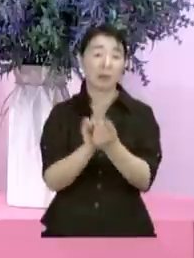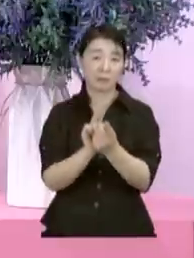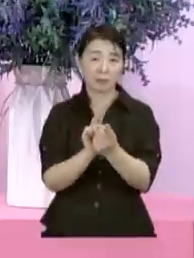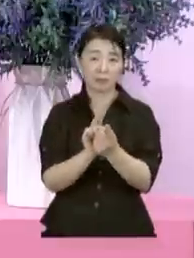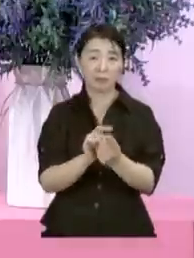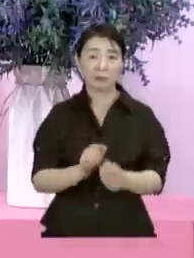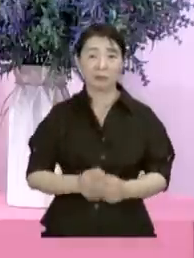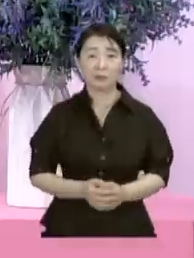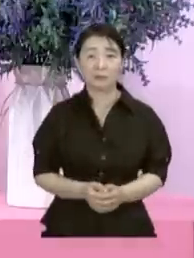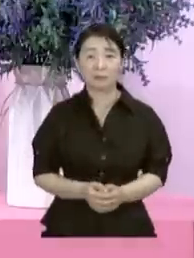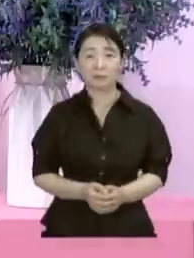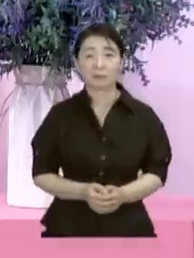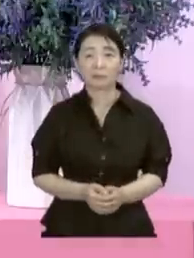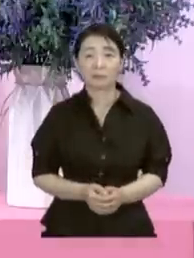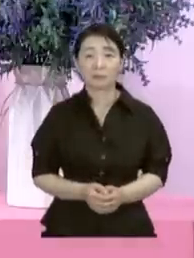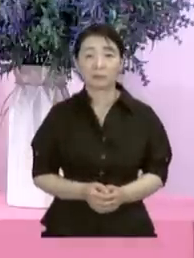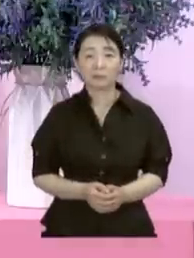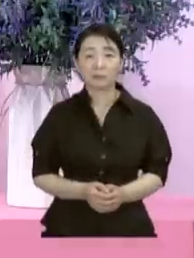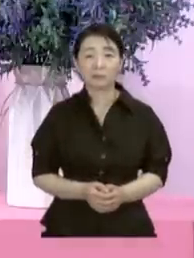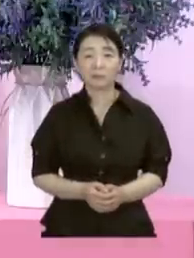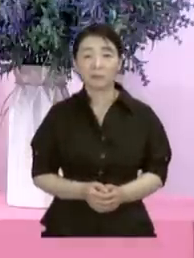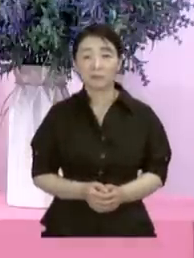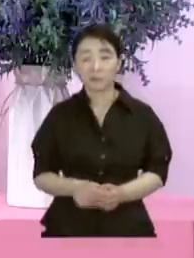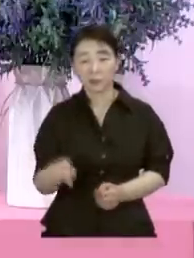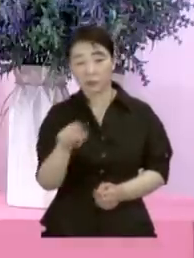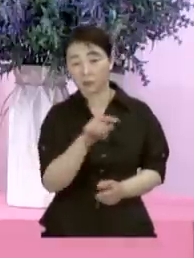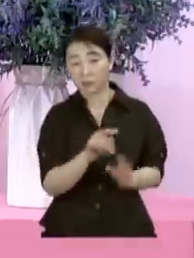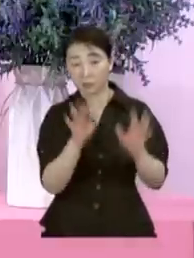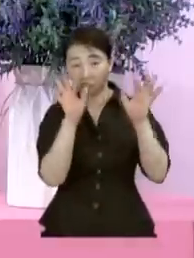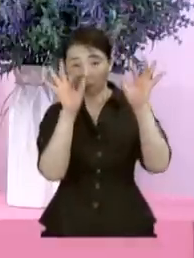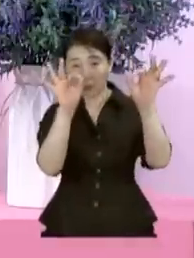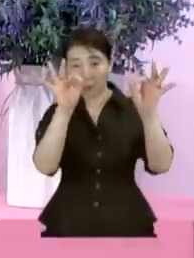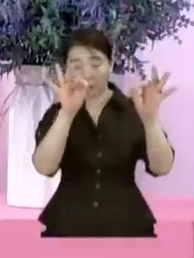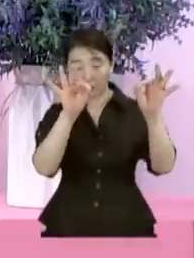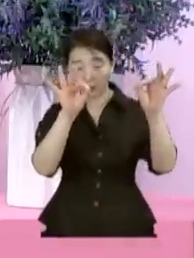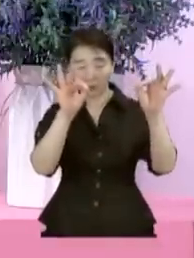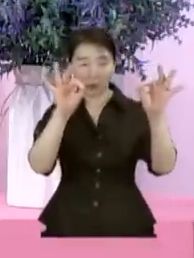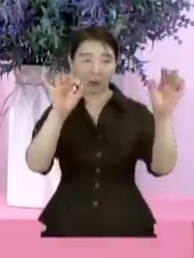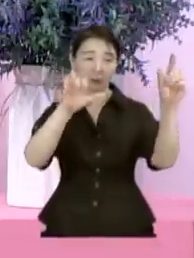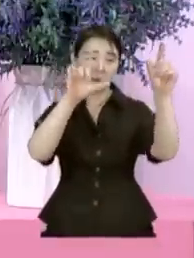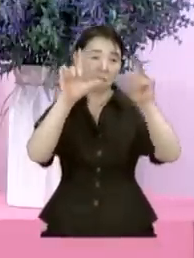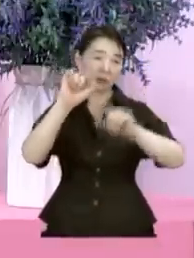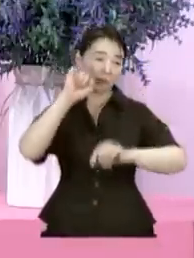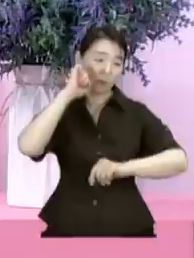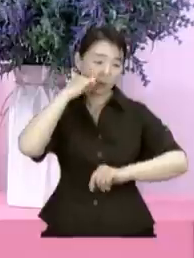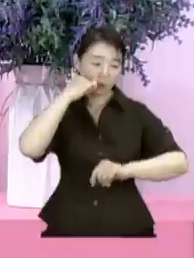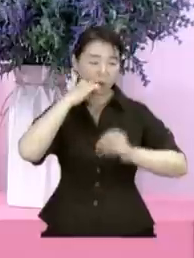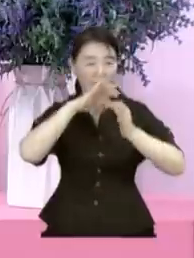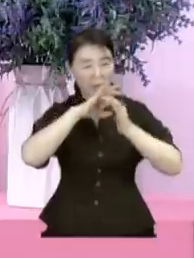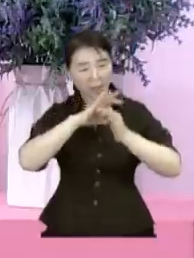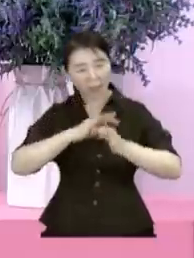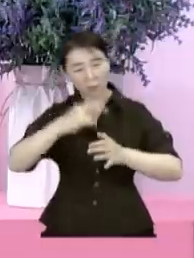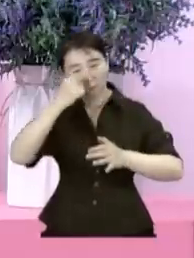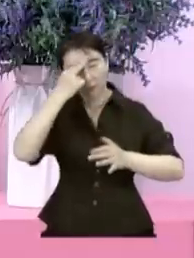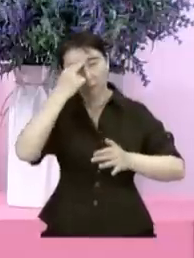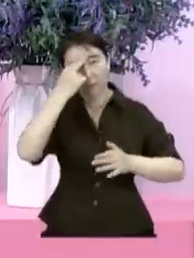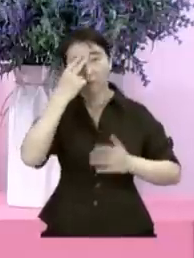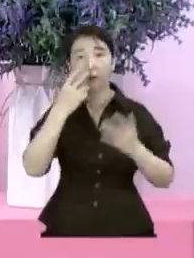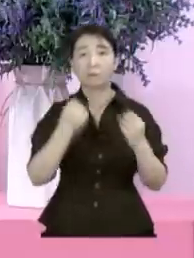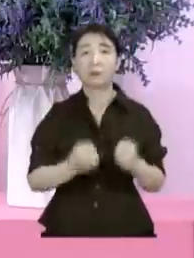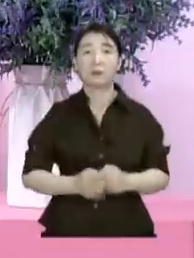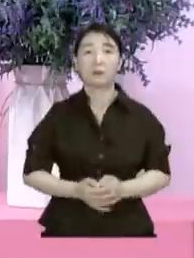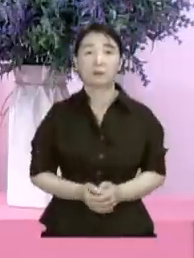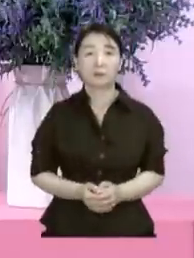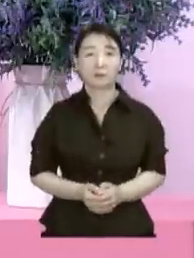했는데 집단적으로 만났는데 보니까 이분들의 삶이 너무 어려움이 이렇게 계속되는 부분들을 보이는